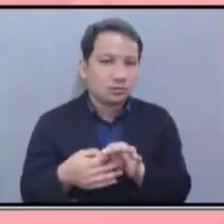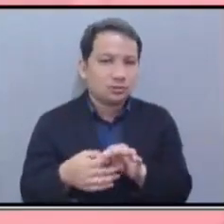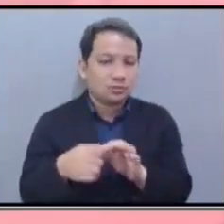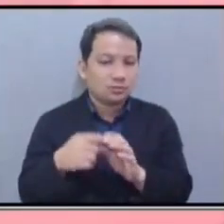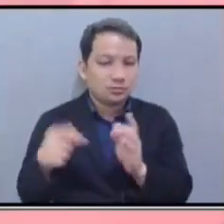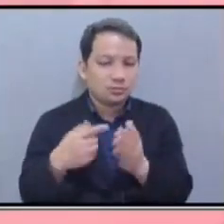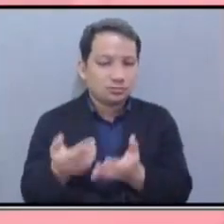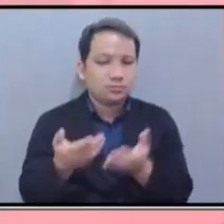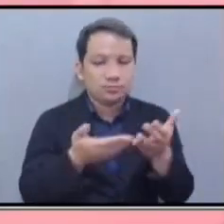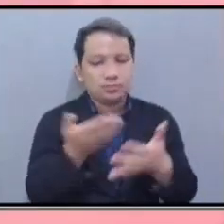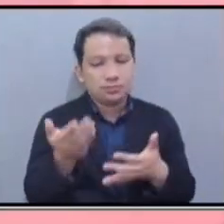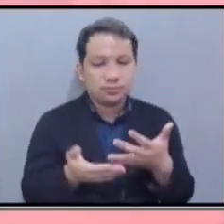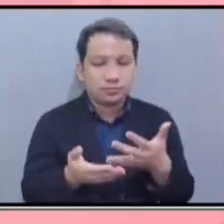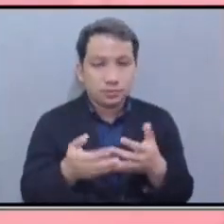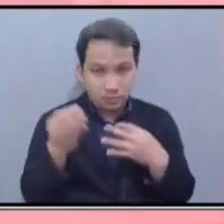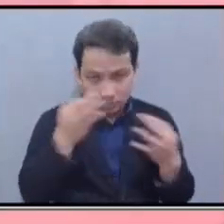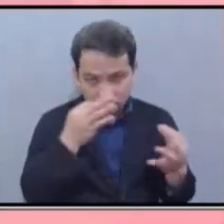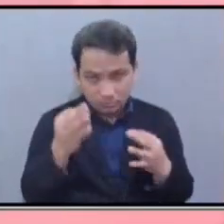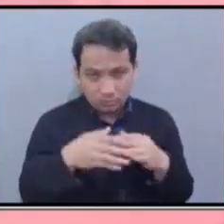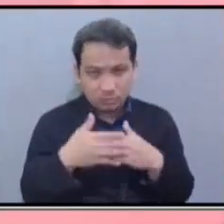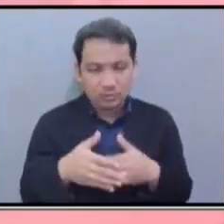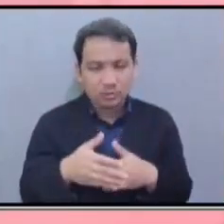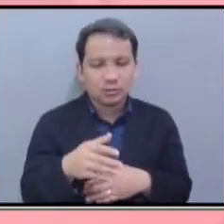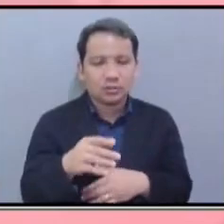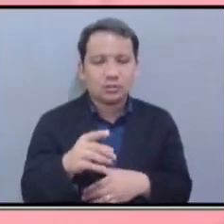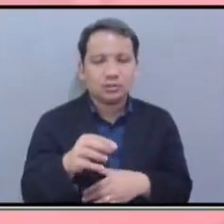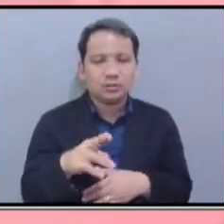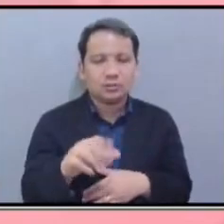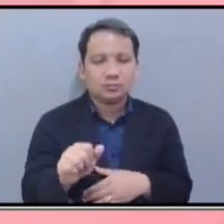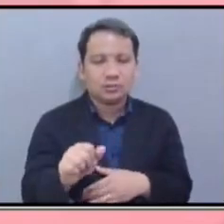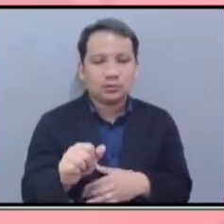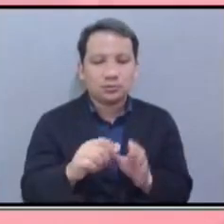siyang sampahan ng kasong paglabag sa Comprehensive Dangerous Drugs Act of 2002.